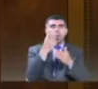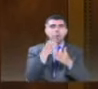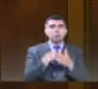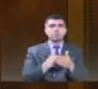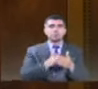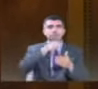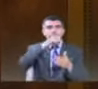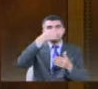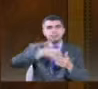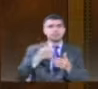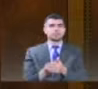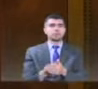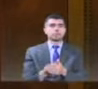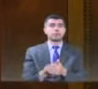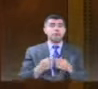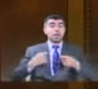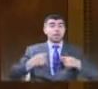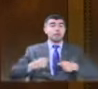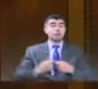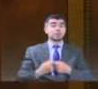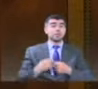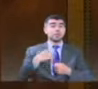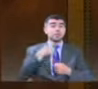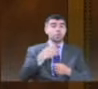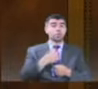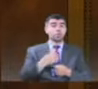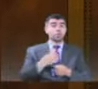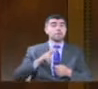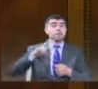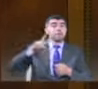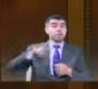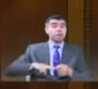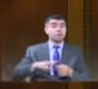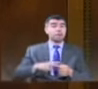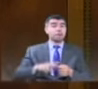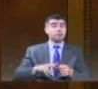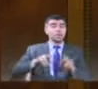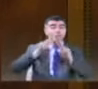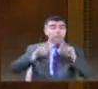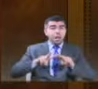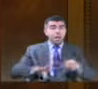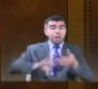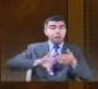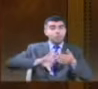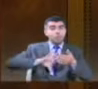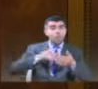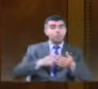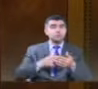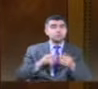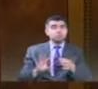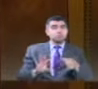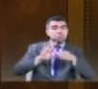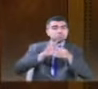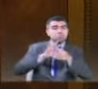به. سيد الرئيس، وفي المقابل فإن المؤشرات الإيجابية والحصيلة العملية لهذه